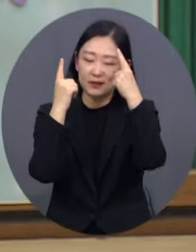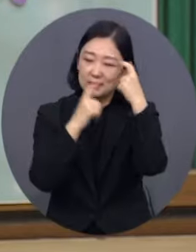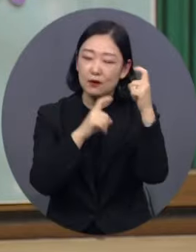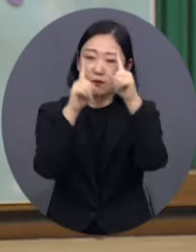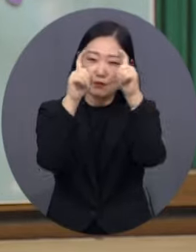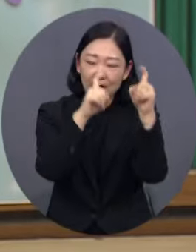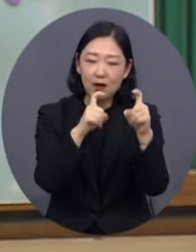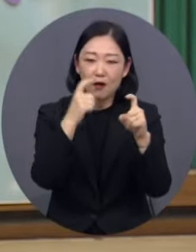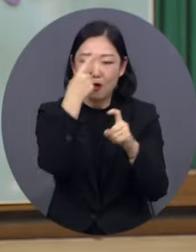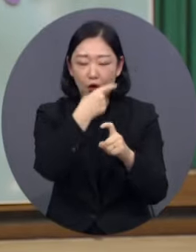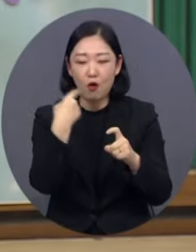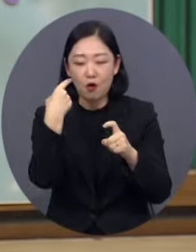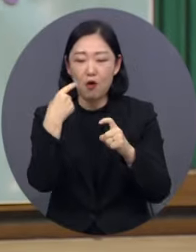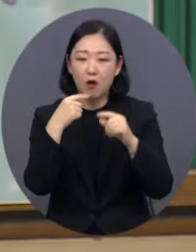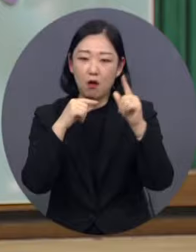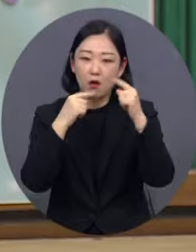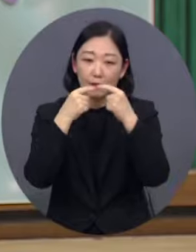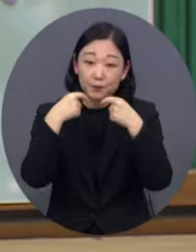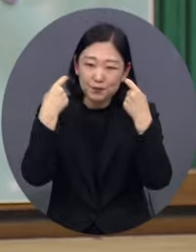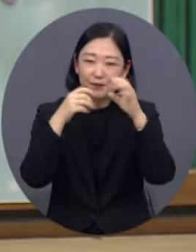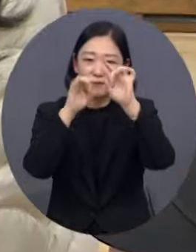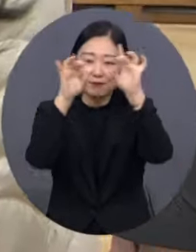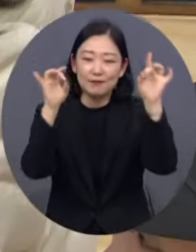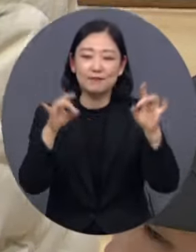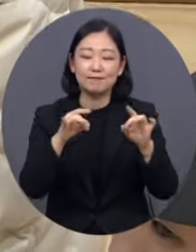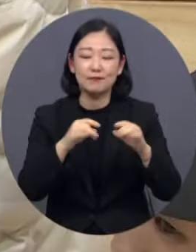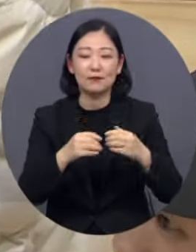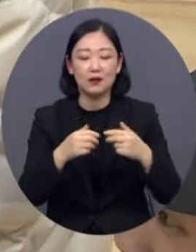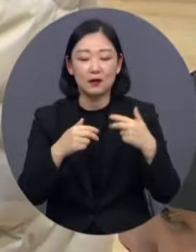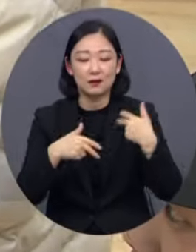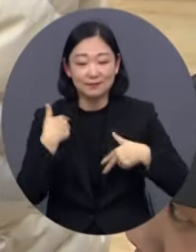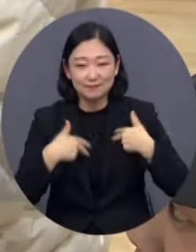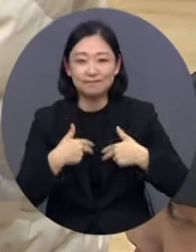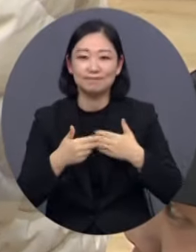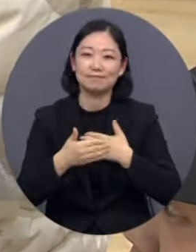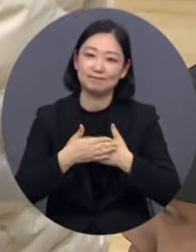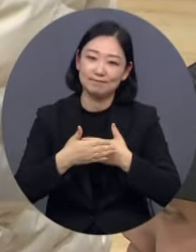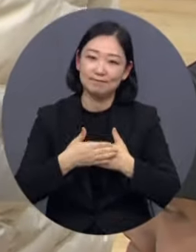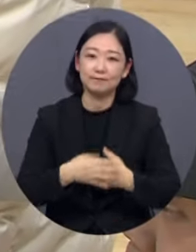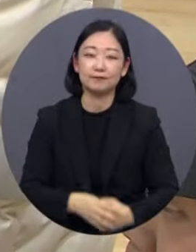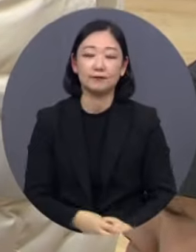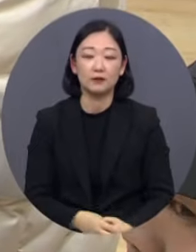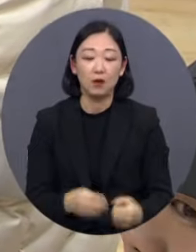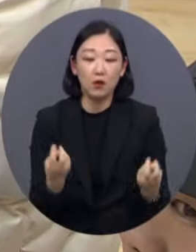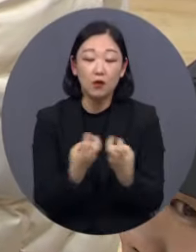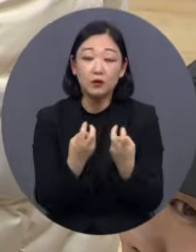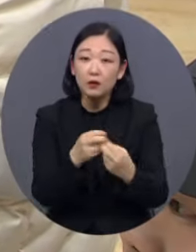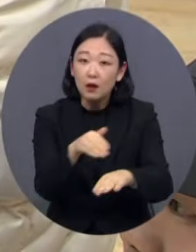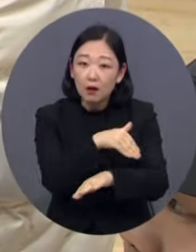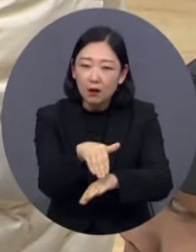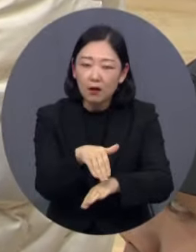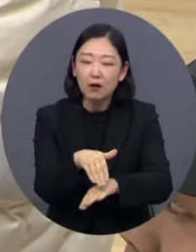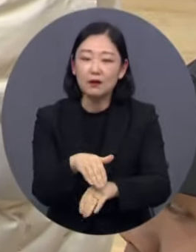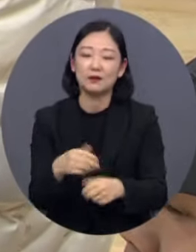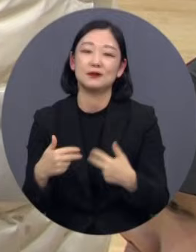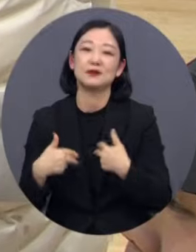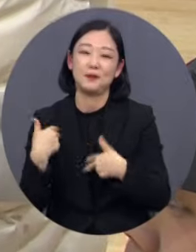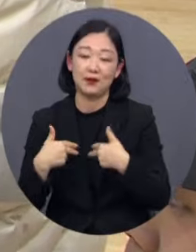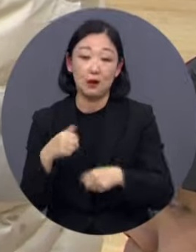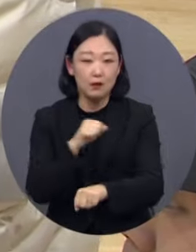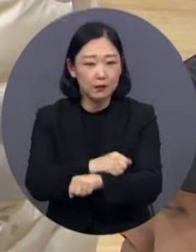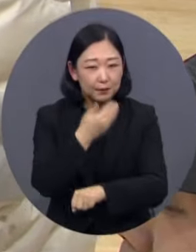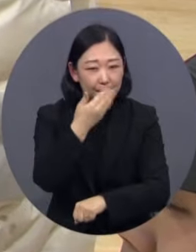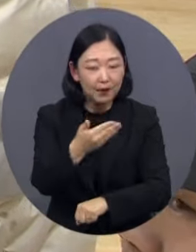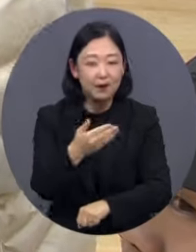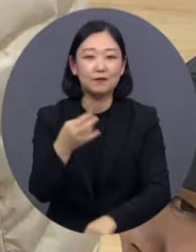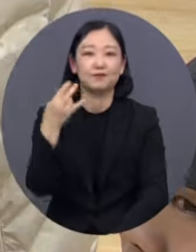어린이들 표정마다 설레임이 넘칩니다. 어떻게 다닐까요? 재밌게요. 잘할 수